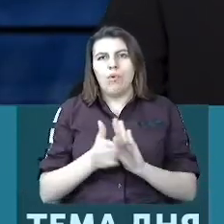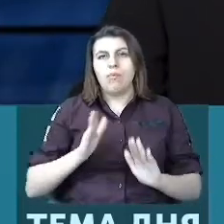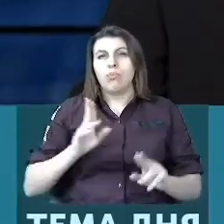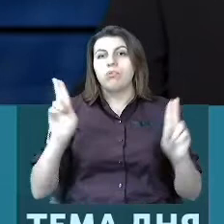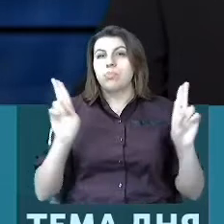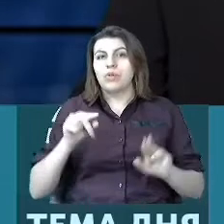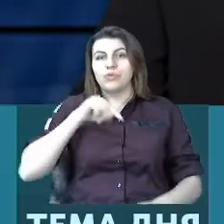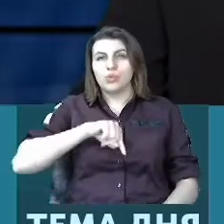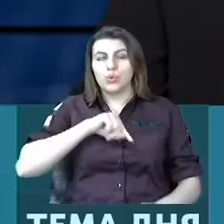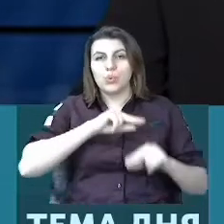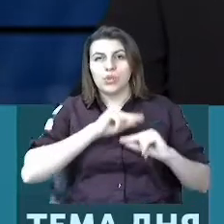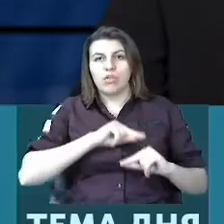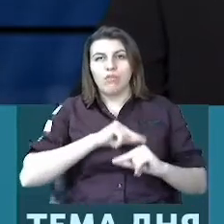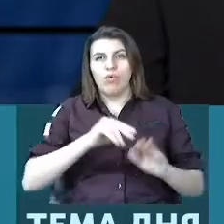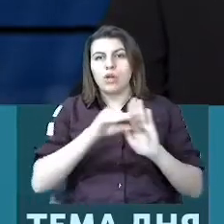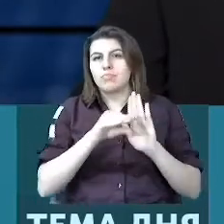чітко прописувалося,